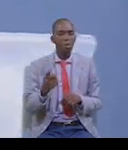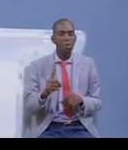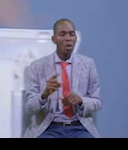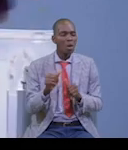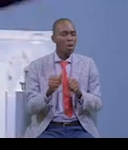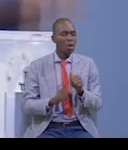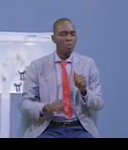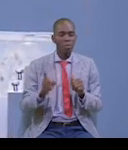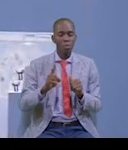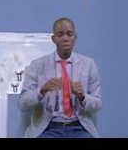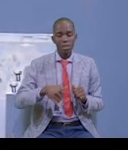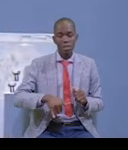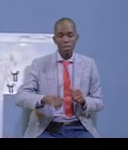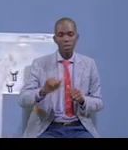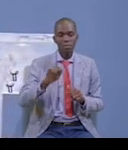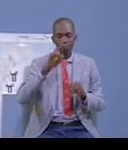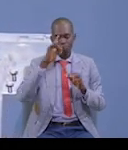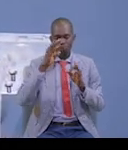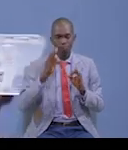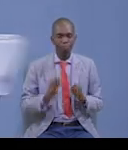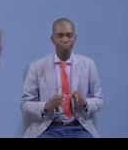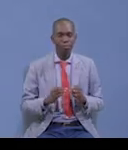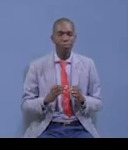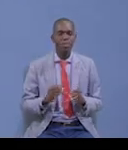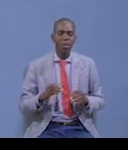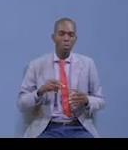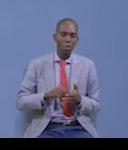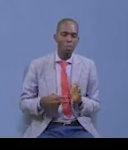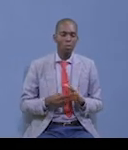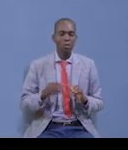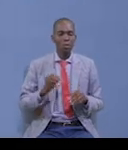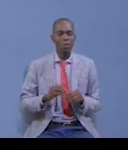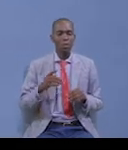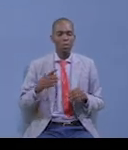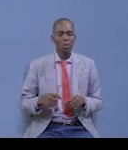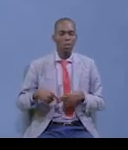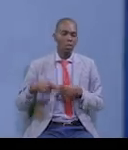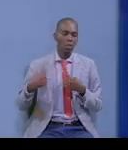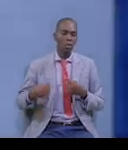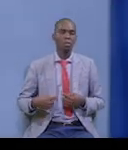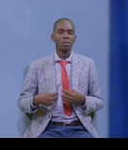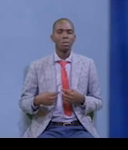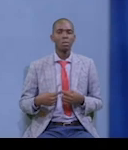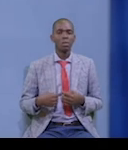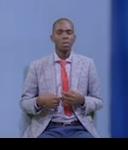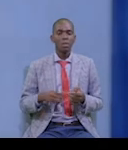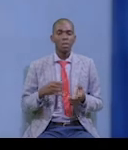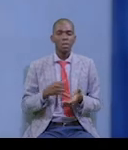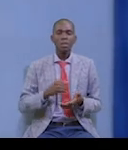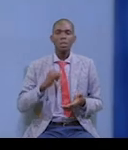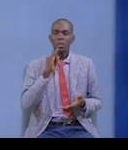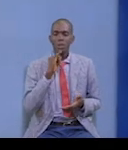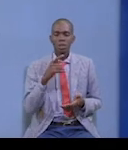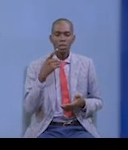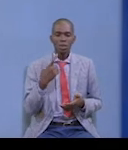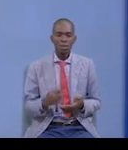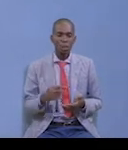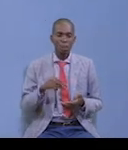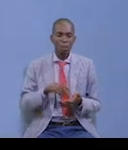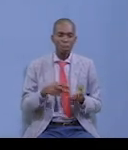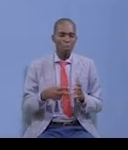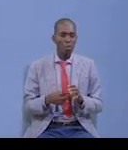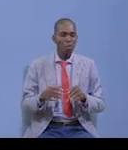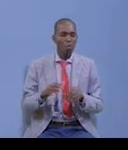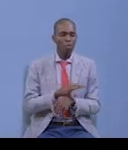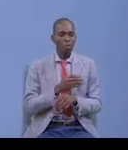Daniel purposed in his heart, దానియేలు తన హృదయములో నిర్దేశించుకున్నాడు. It's the purposeful following of the